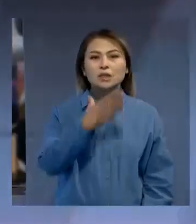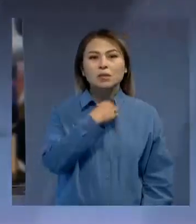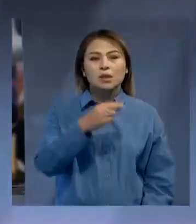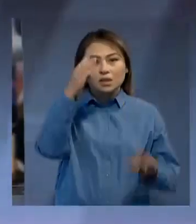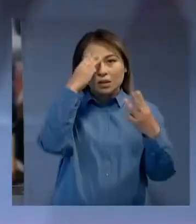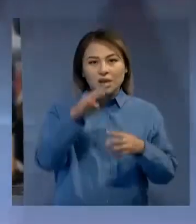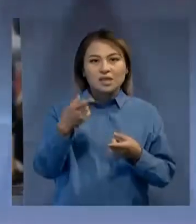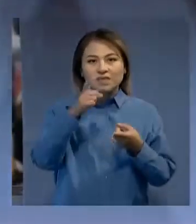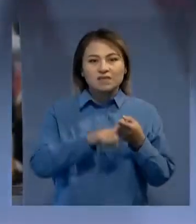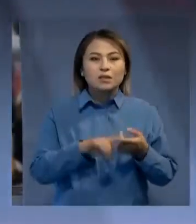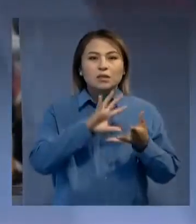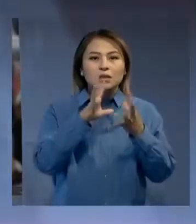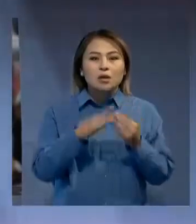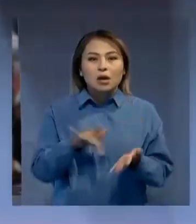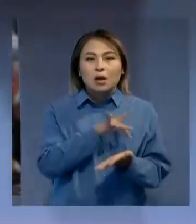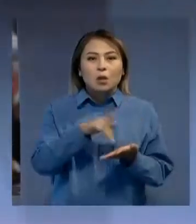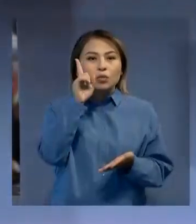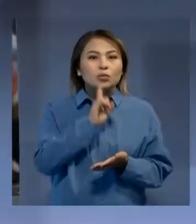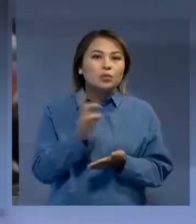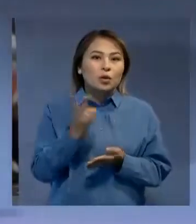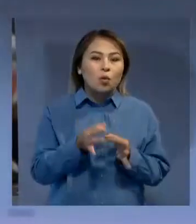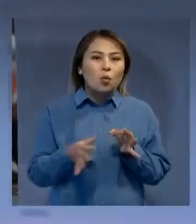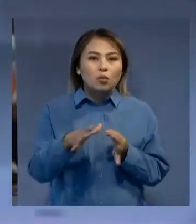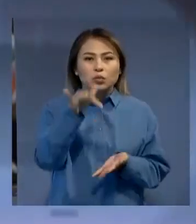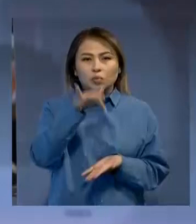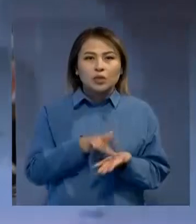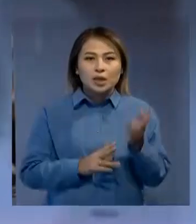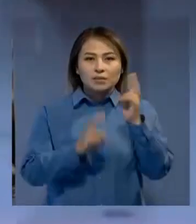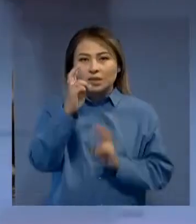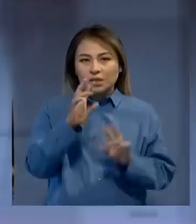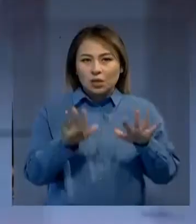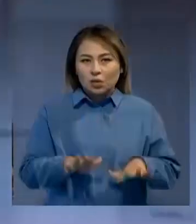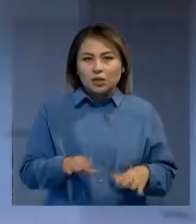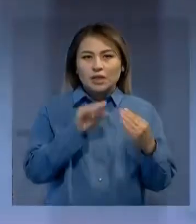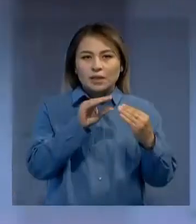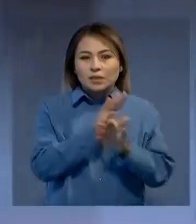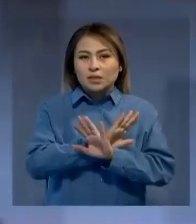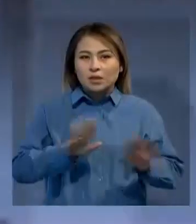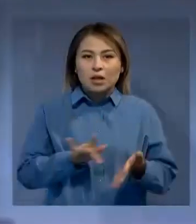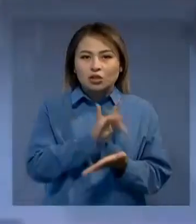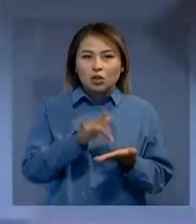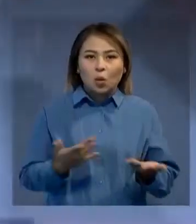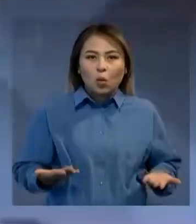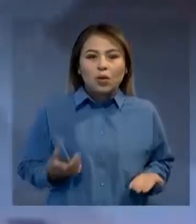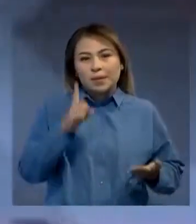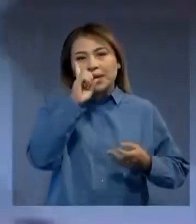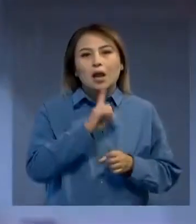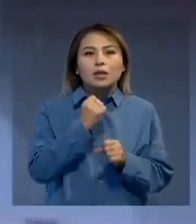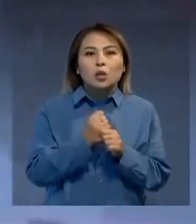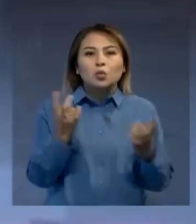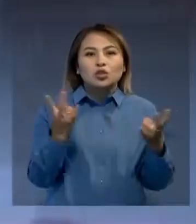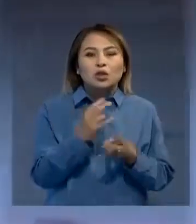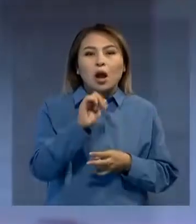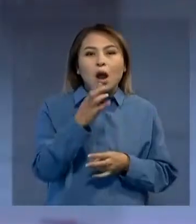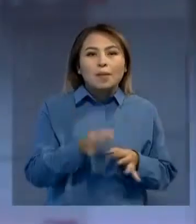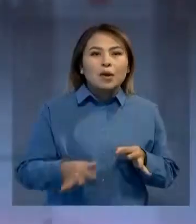Семей заман талабына сай ыңғайлы қалаға айналуға тиіс. Облыс орталығы өнеркәсіптер мен көліктерге емес, қала тұрғындарына қолайлы мекенге